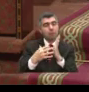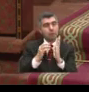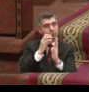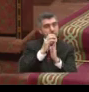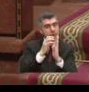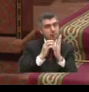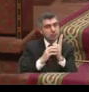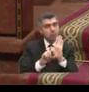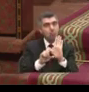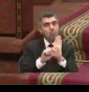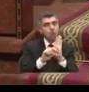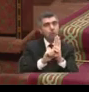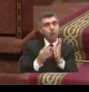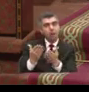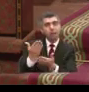وتبرمج المواضيع